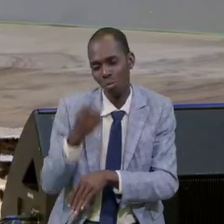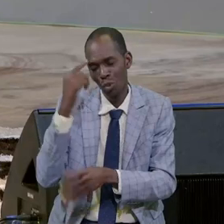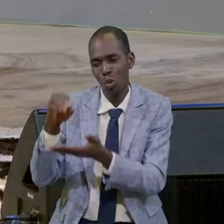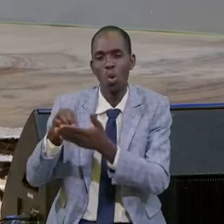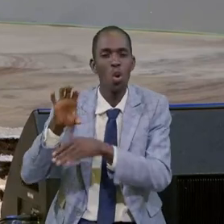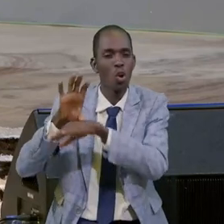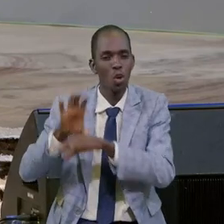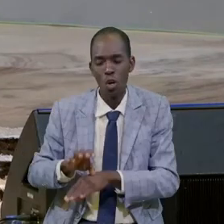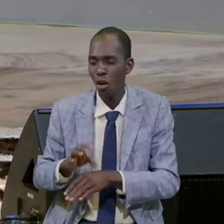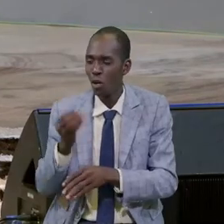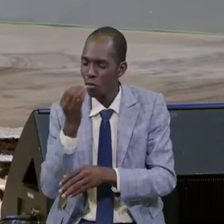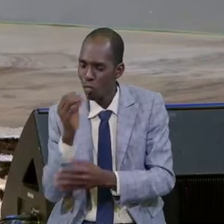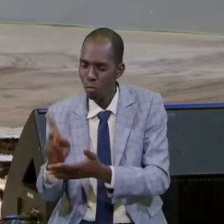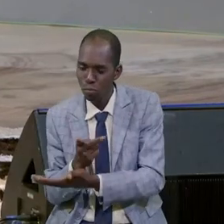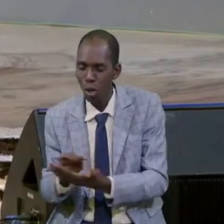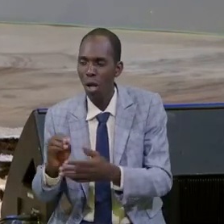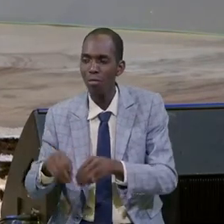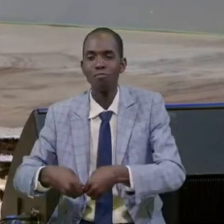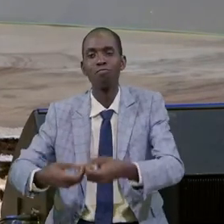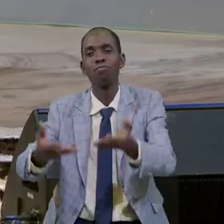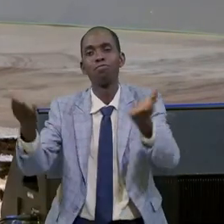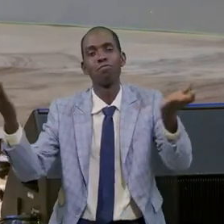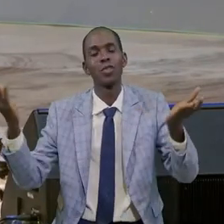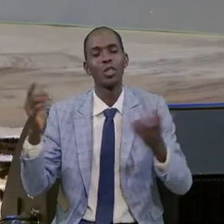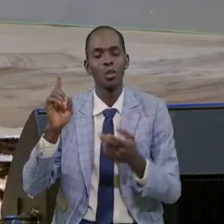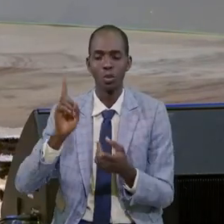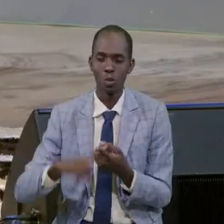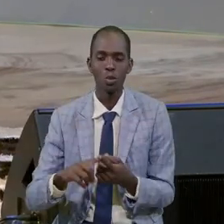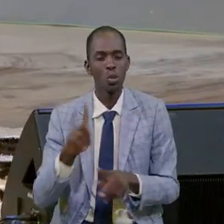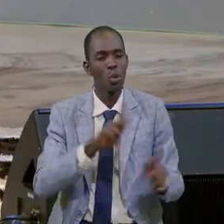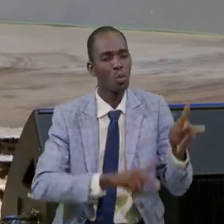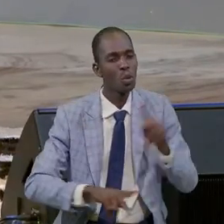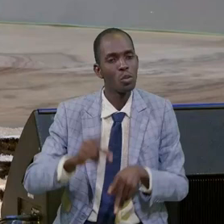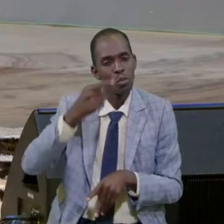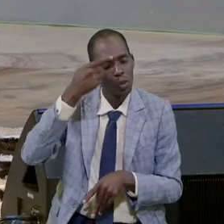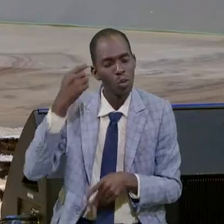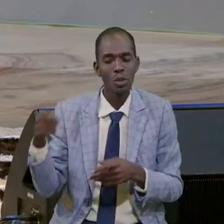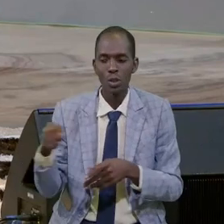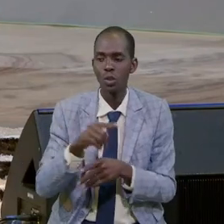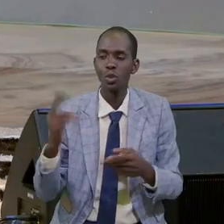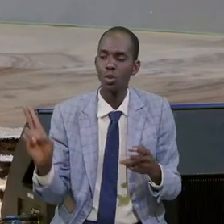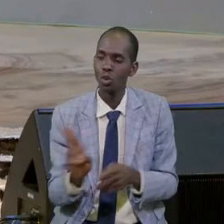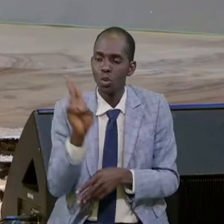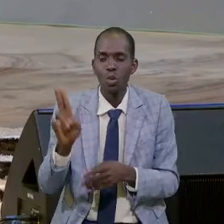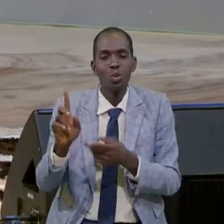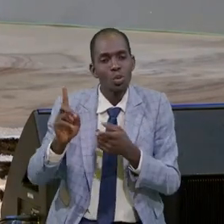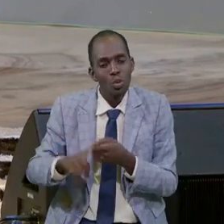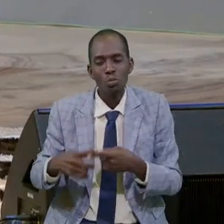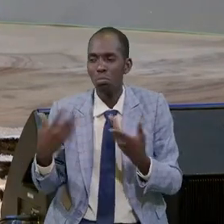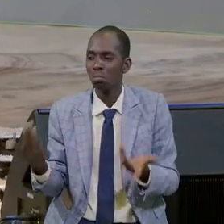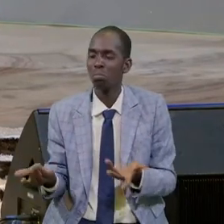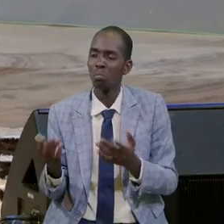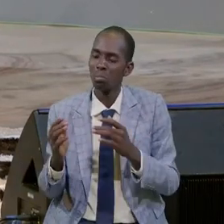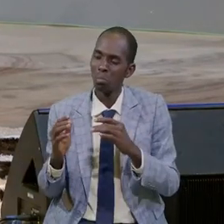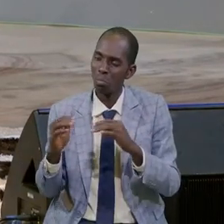cela, comme ils font servir, comme ils servent manger aux gens, que les morts là-bas auront la miséricorde de Dieu,